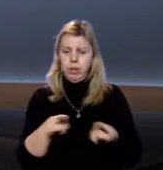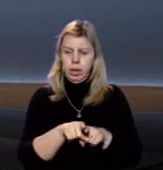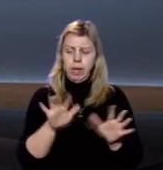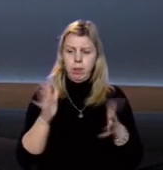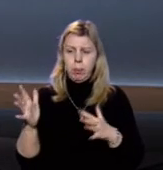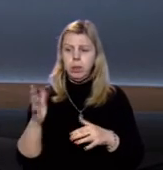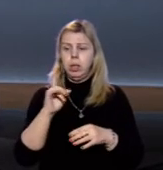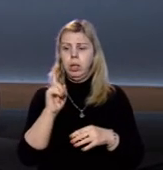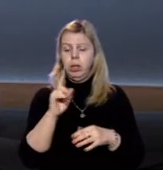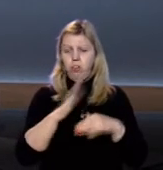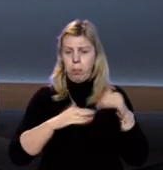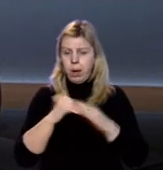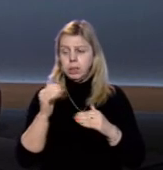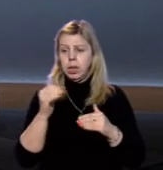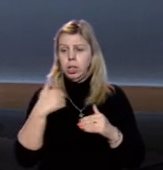що